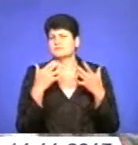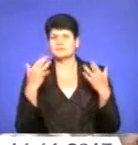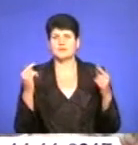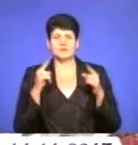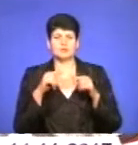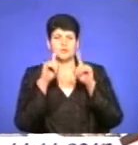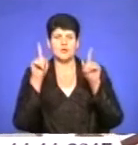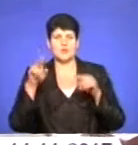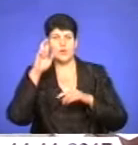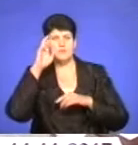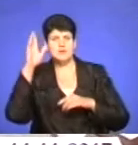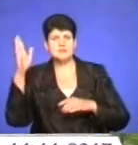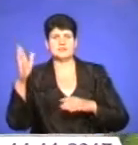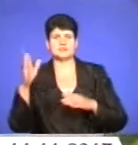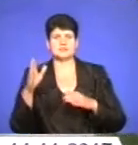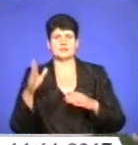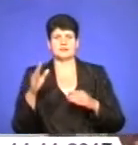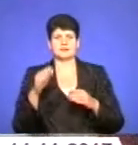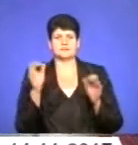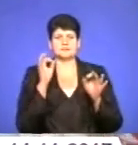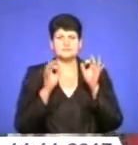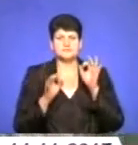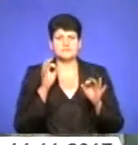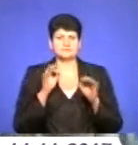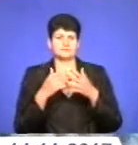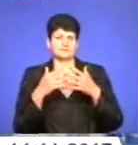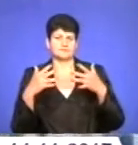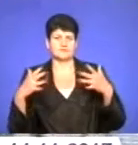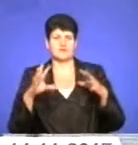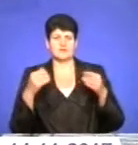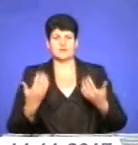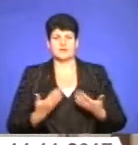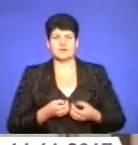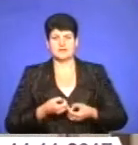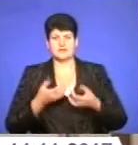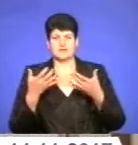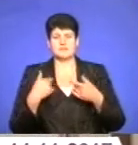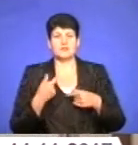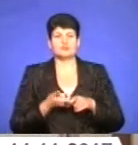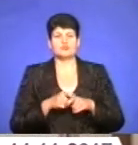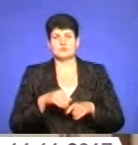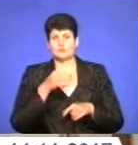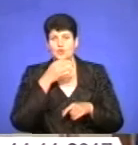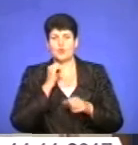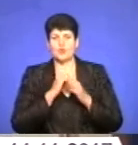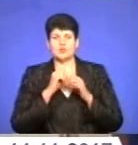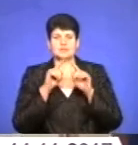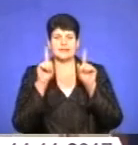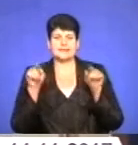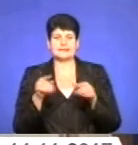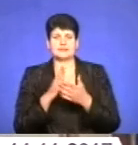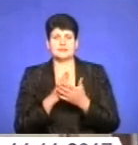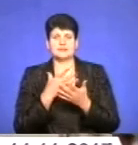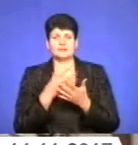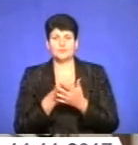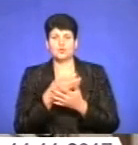і образи, і пейзажі, і натюрморти. Усі вони живі, яскраві. Виставка мені дуже сподобалася. Кожна картина вражає своєю